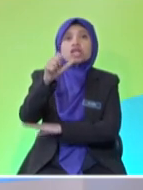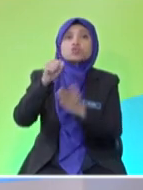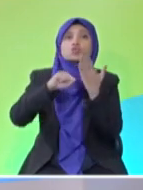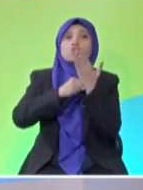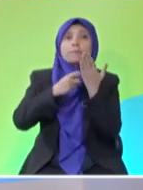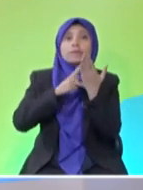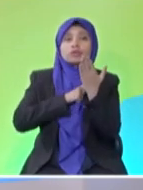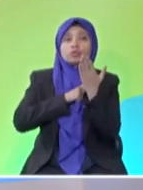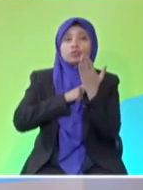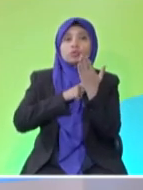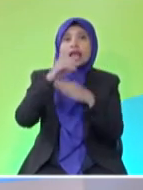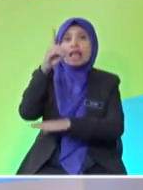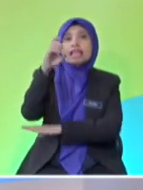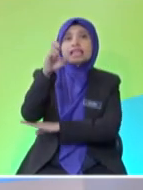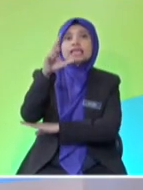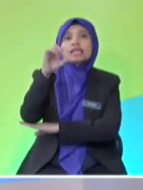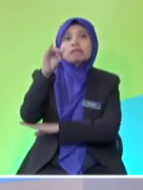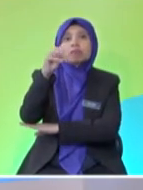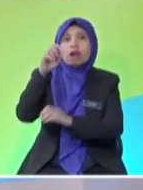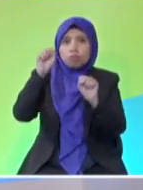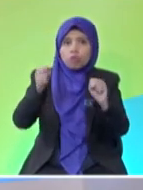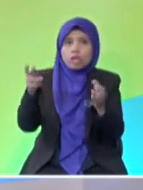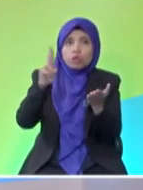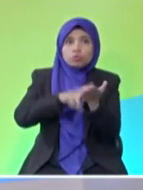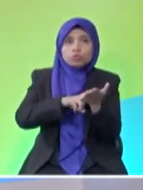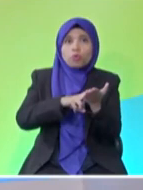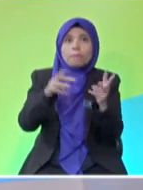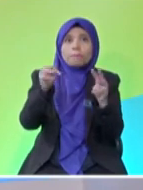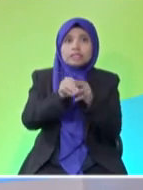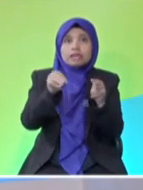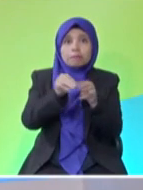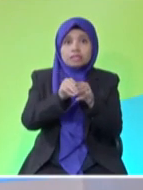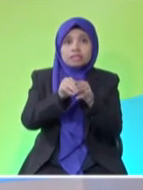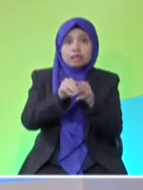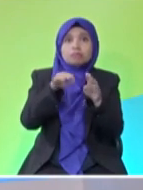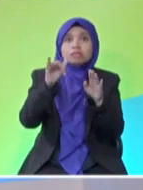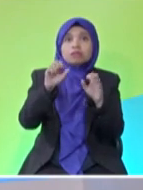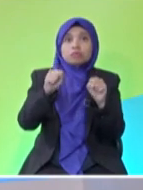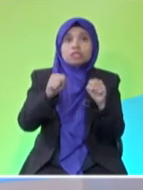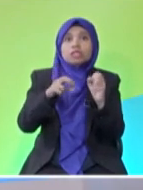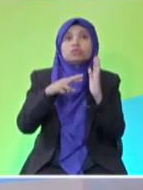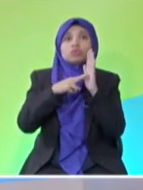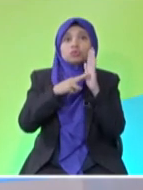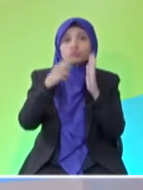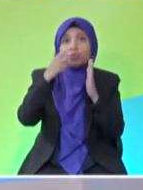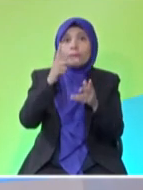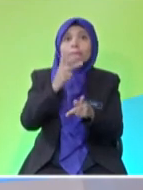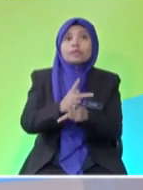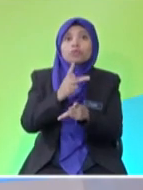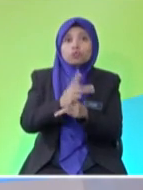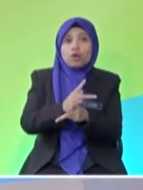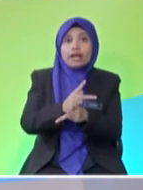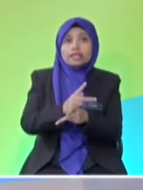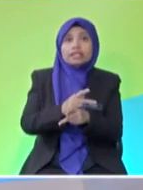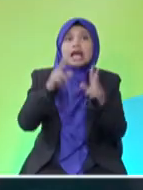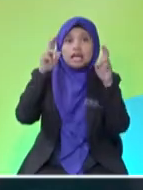tentu di situ untuk melihat berbagai sumber yang sesuai untuk pengukuhan untuk